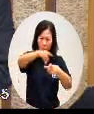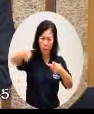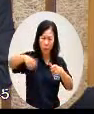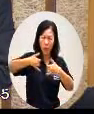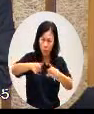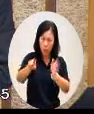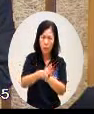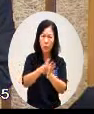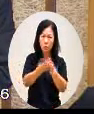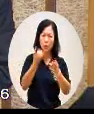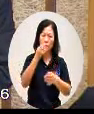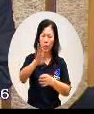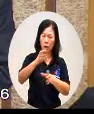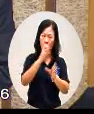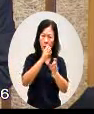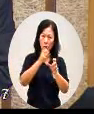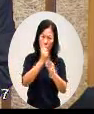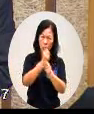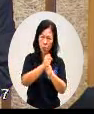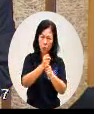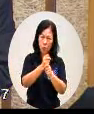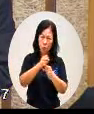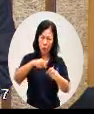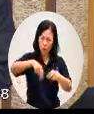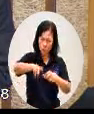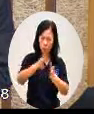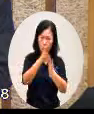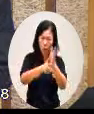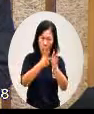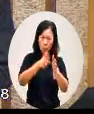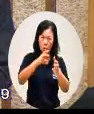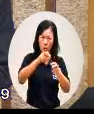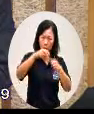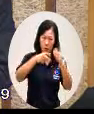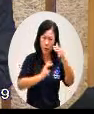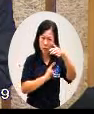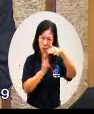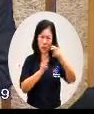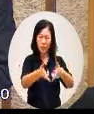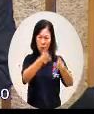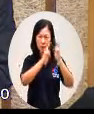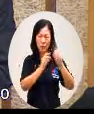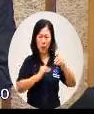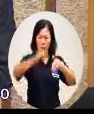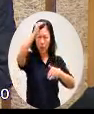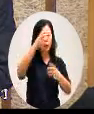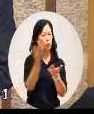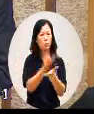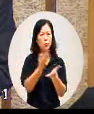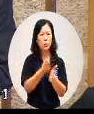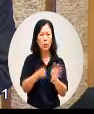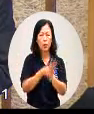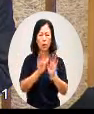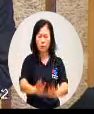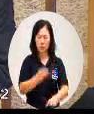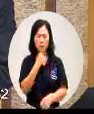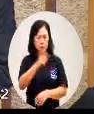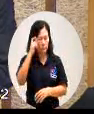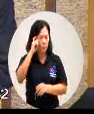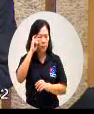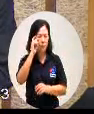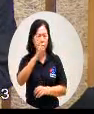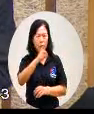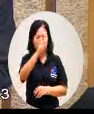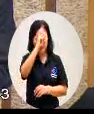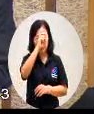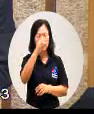我要走这个台铁的那个桥的时候，高度不够，所以。我们现在的建议是，我们在